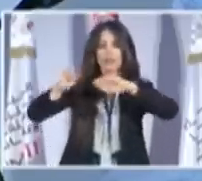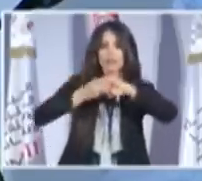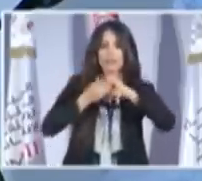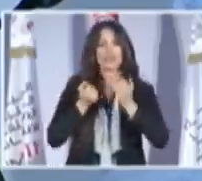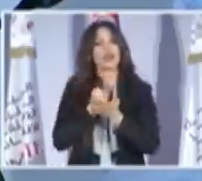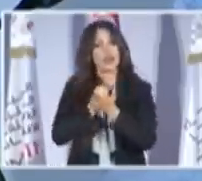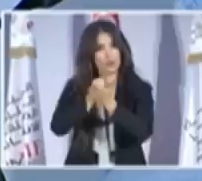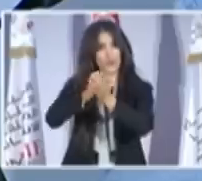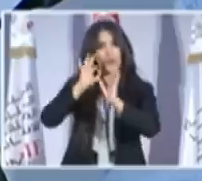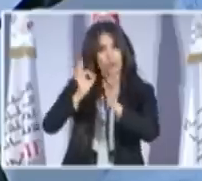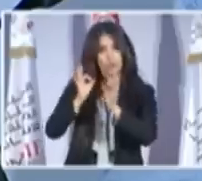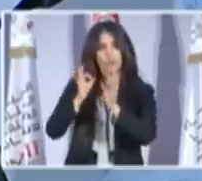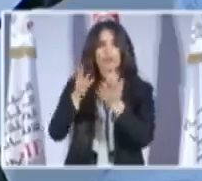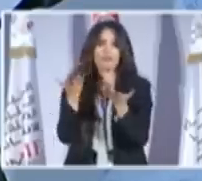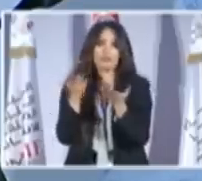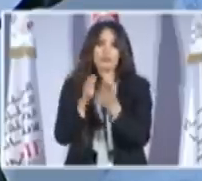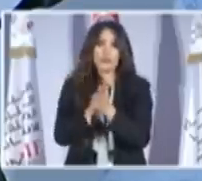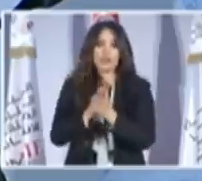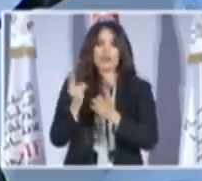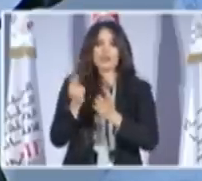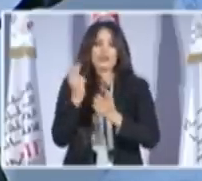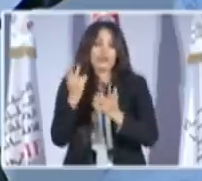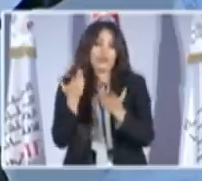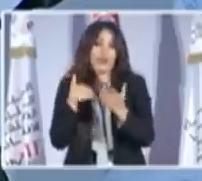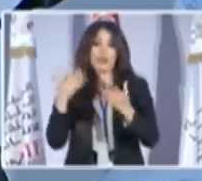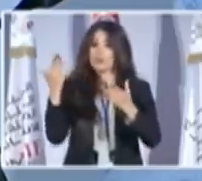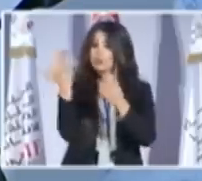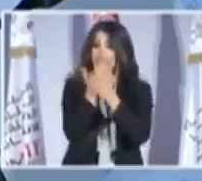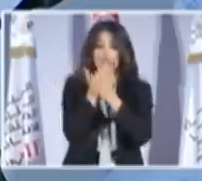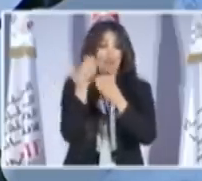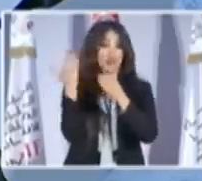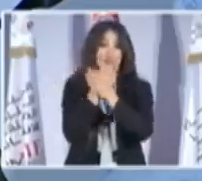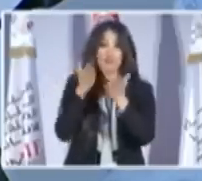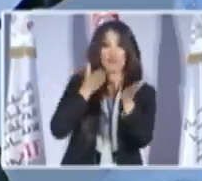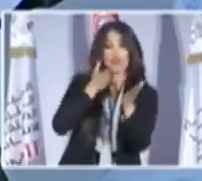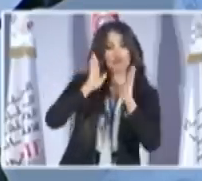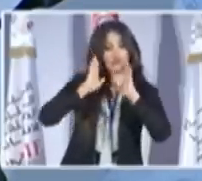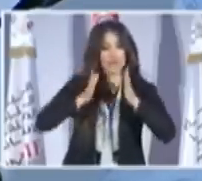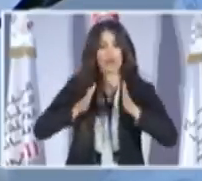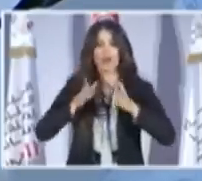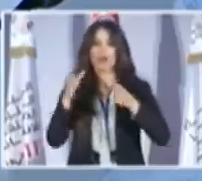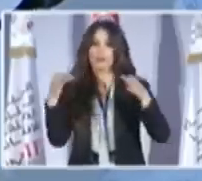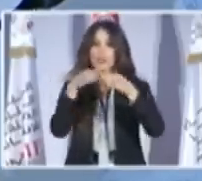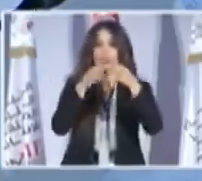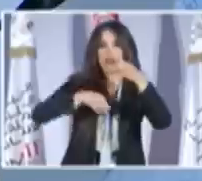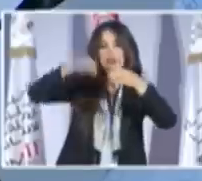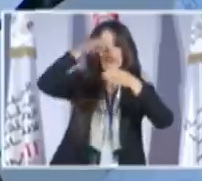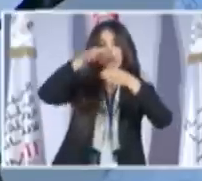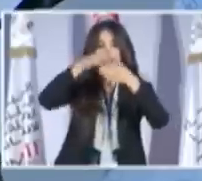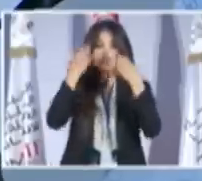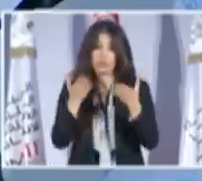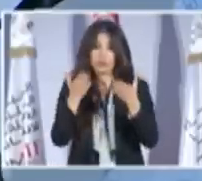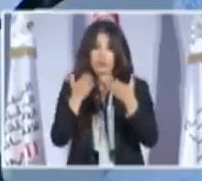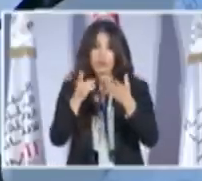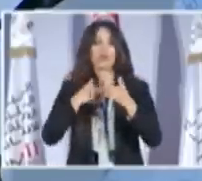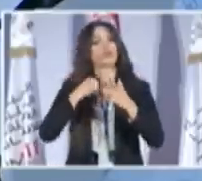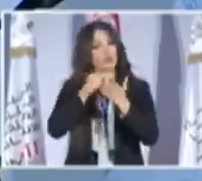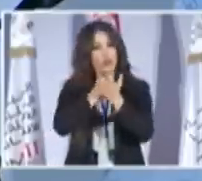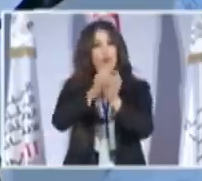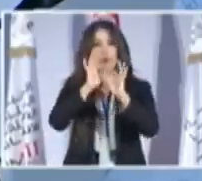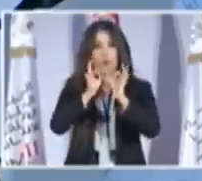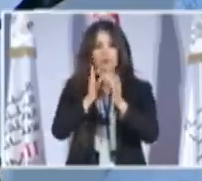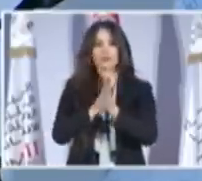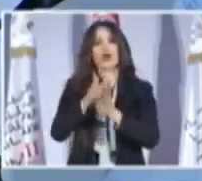يعانون صحيح اما مش ياخذوهم القرارات في بلاصتها احنا بنحب نعاود ونؤكد على